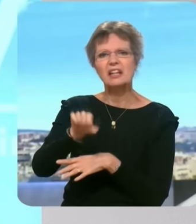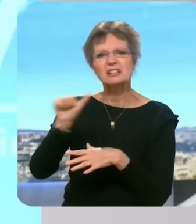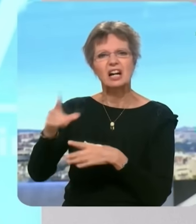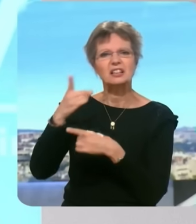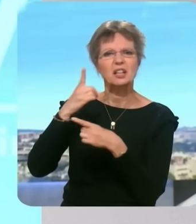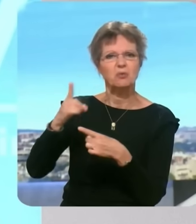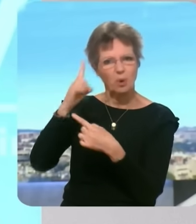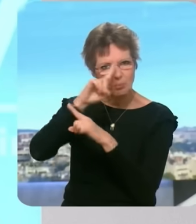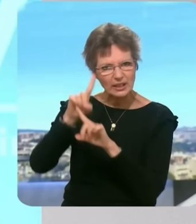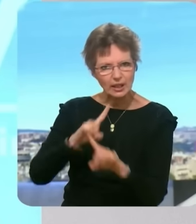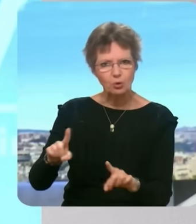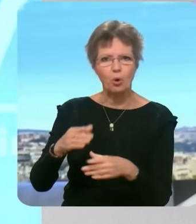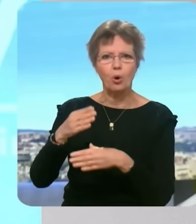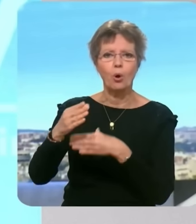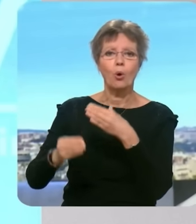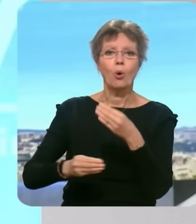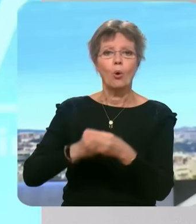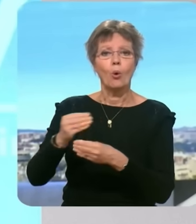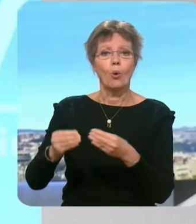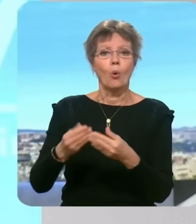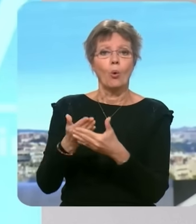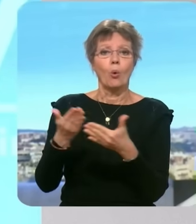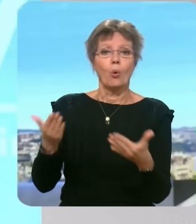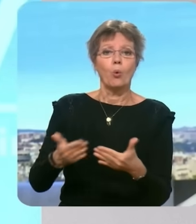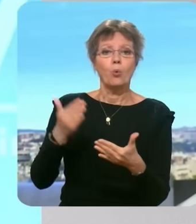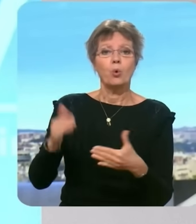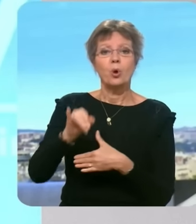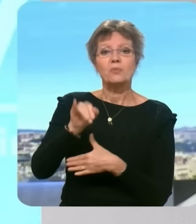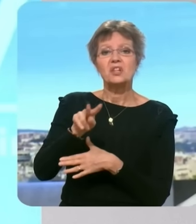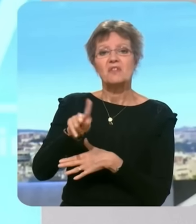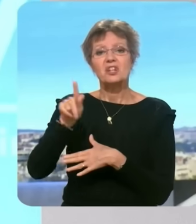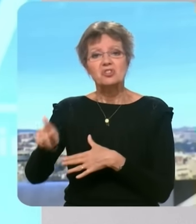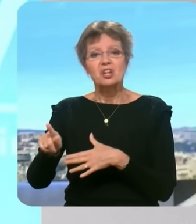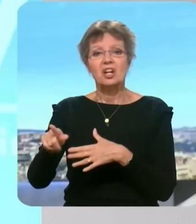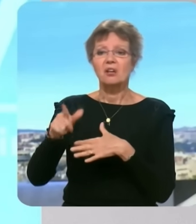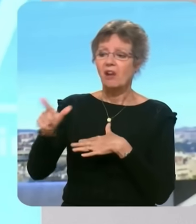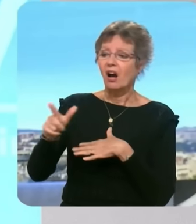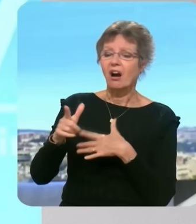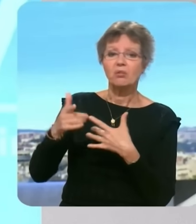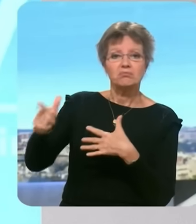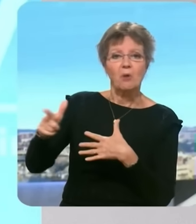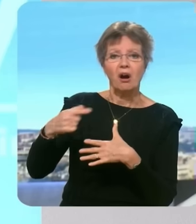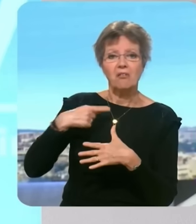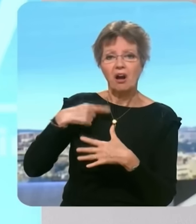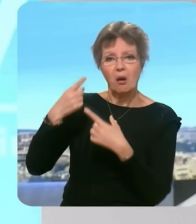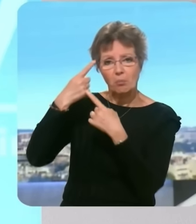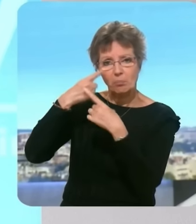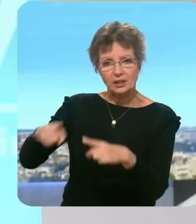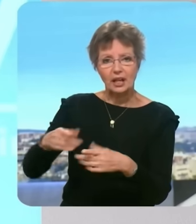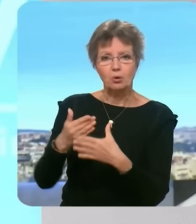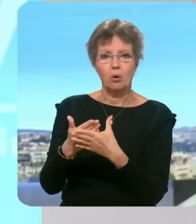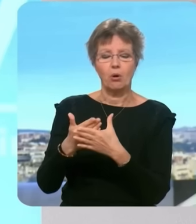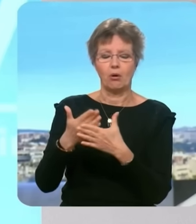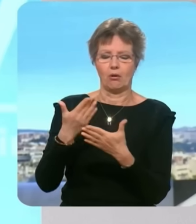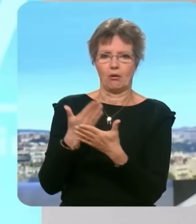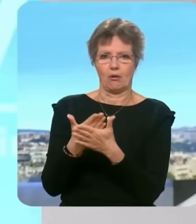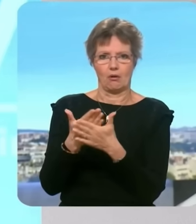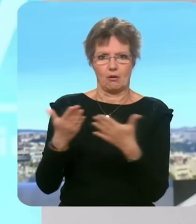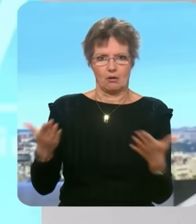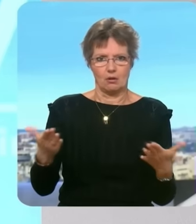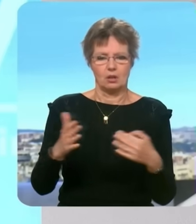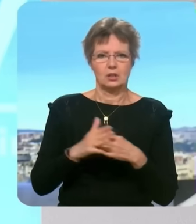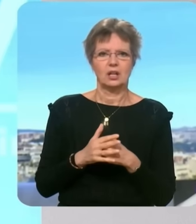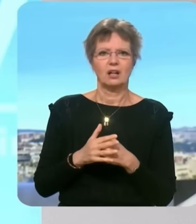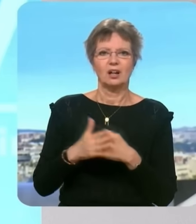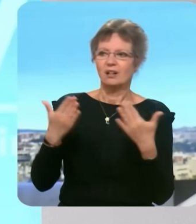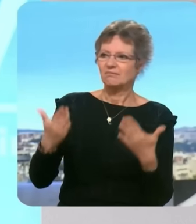leur défense de la constitution de l'IVG, sur leur refus d'admettre un choc de civilisation, notamment avec la